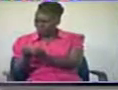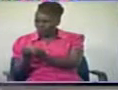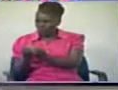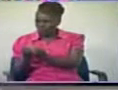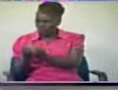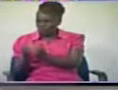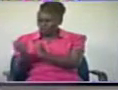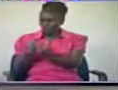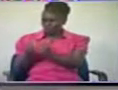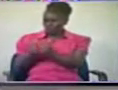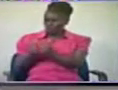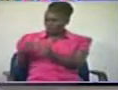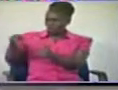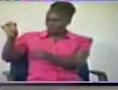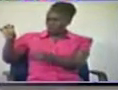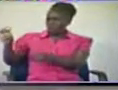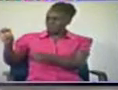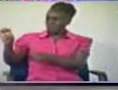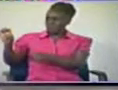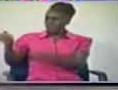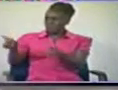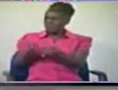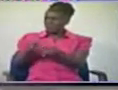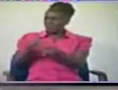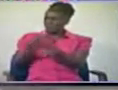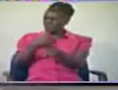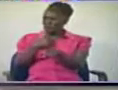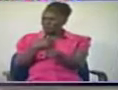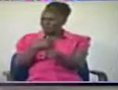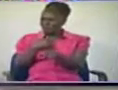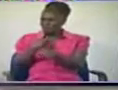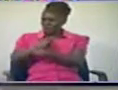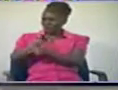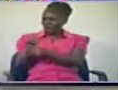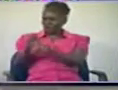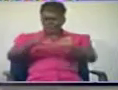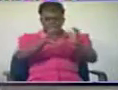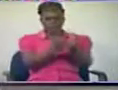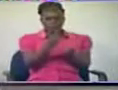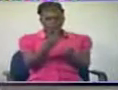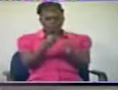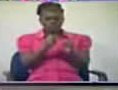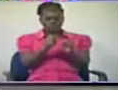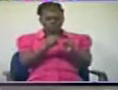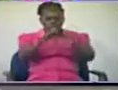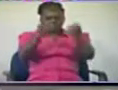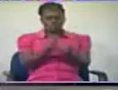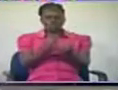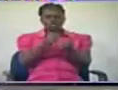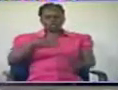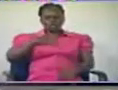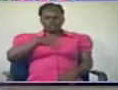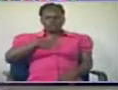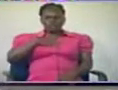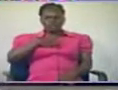na sports, yenye iko pia na performing arts. No. Pathway ya pili ni ya social sciences, na pathway